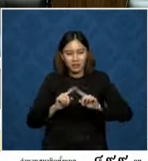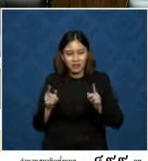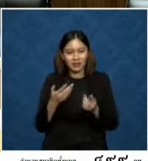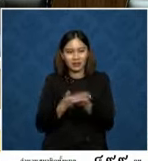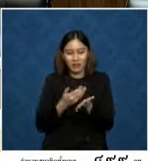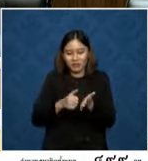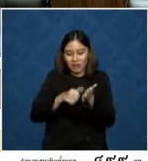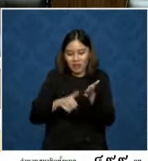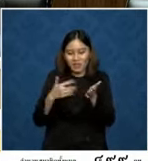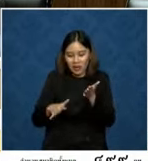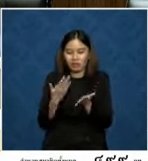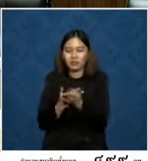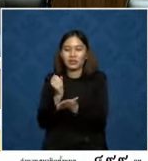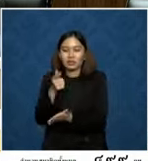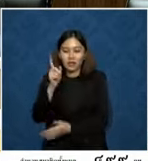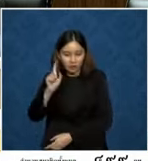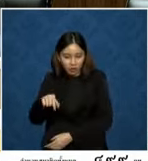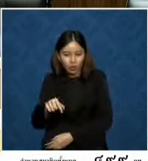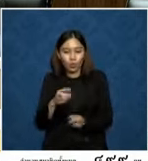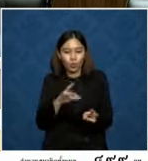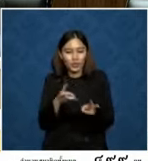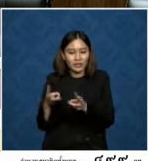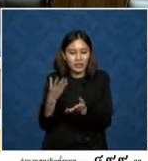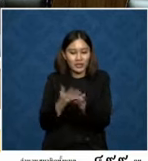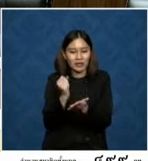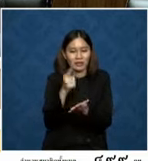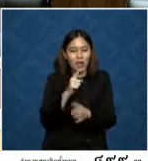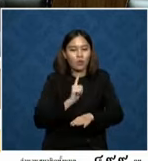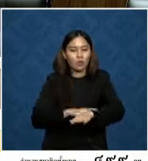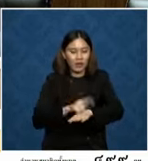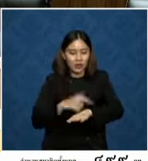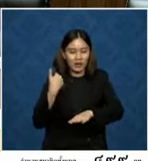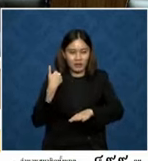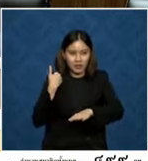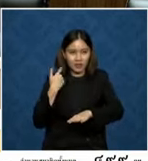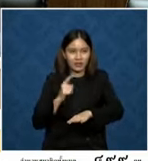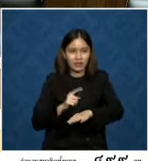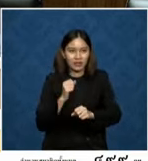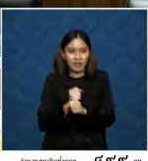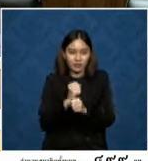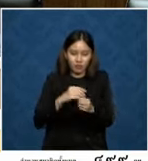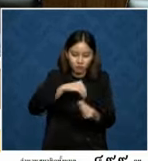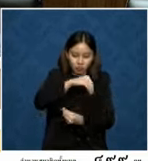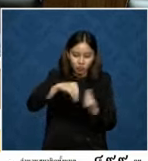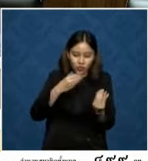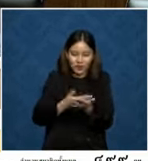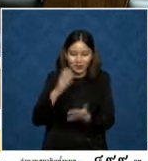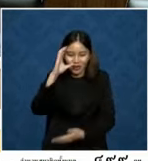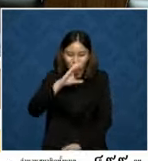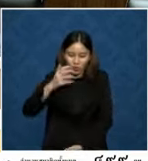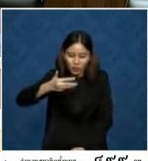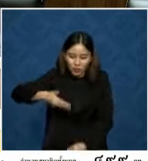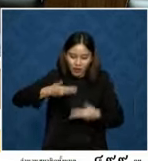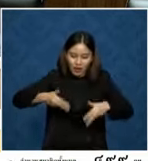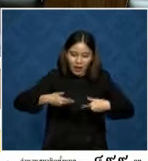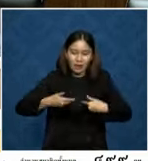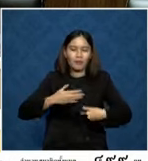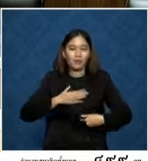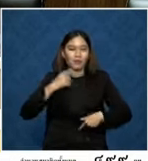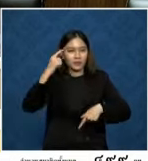หนี้ก็ต้องใช้แต่การใช้ก็คือต้องมีเวลาที่จะได้มีเวลาทำธุรกิจเพื่อหาเงินผมเห็นด้ว